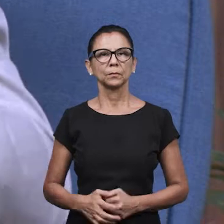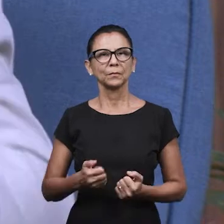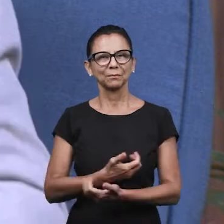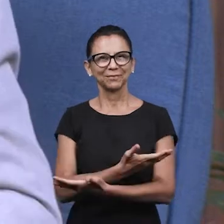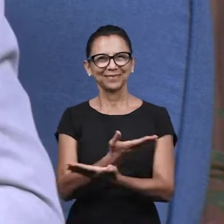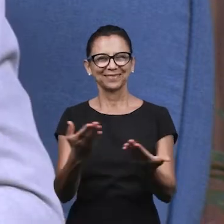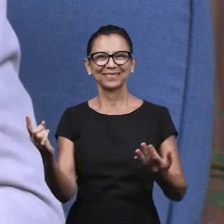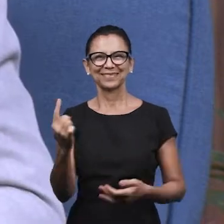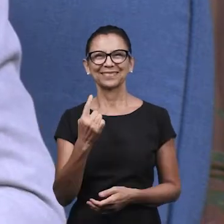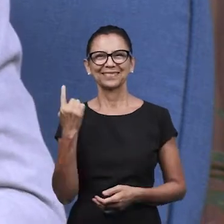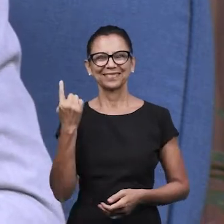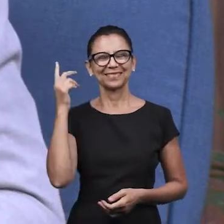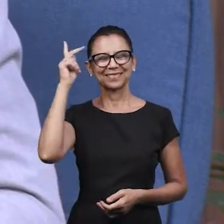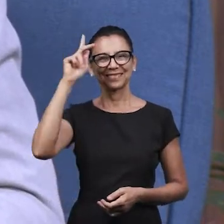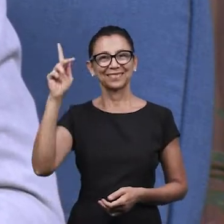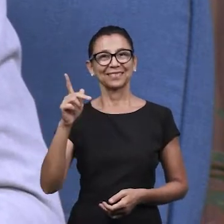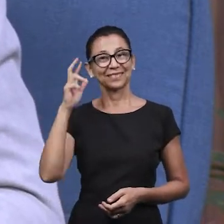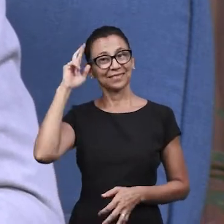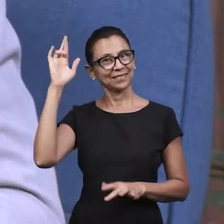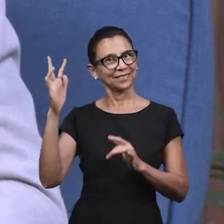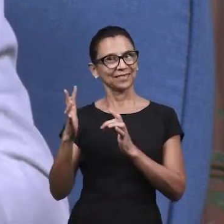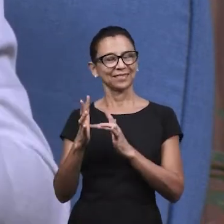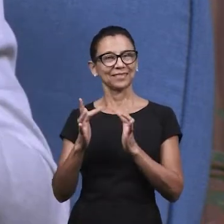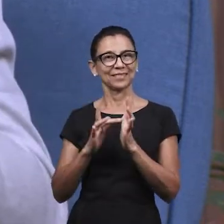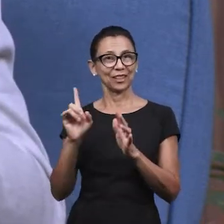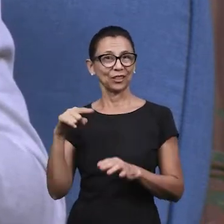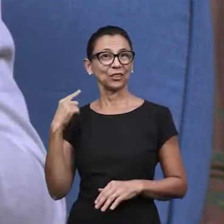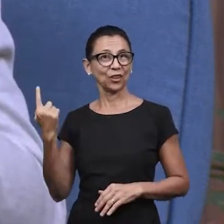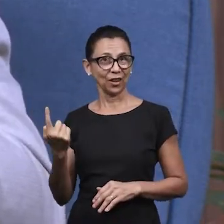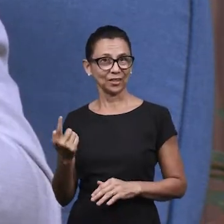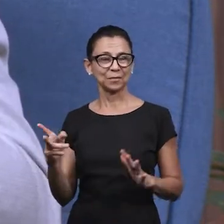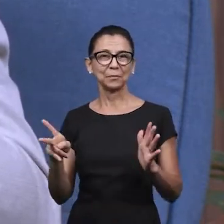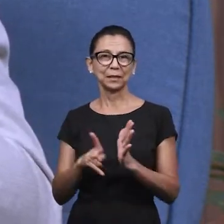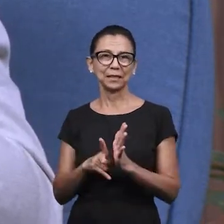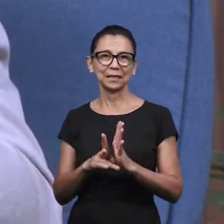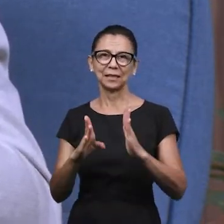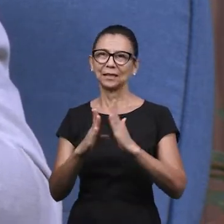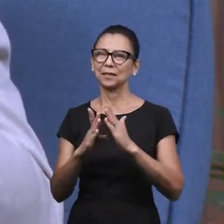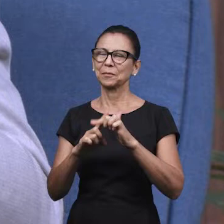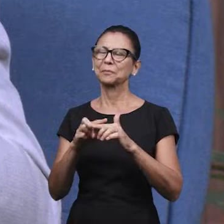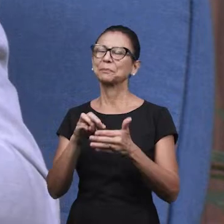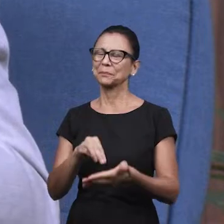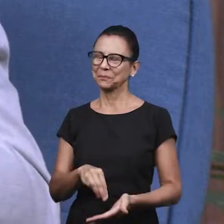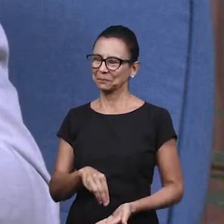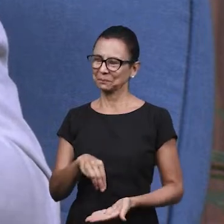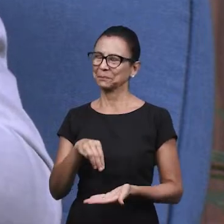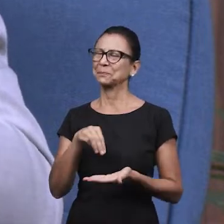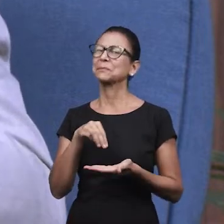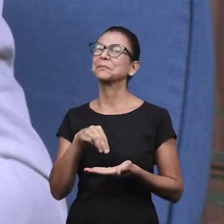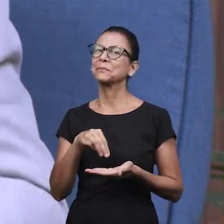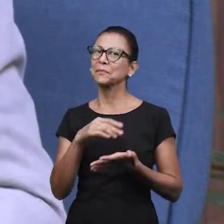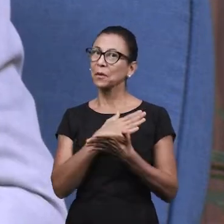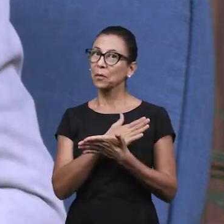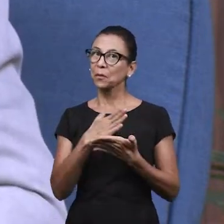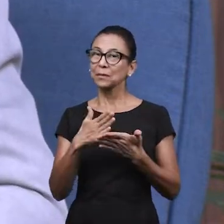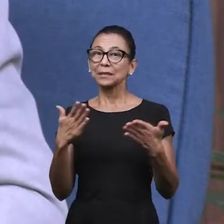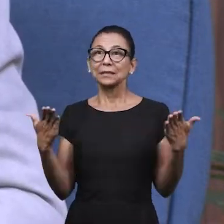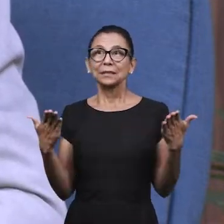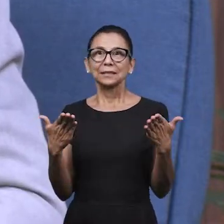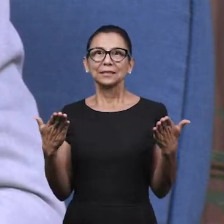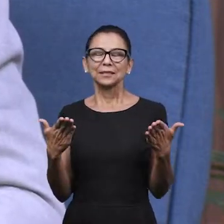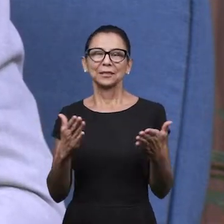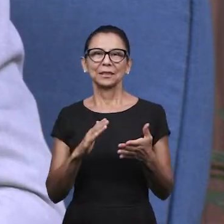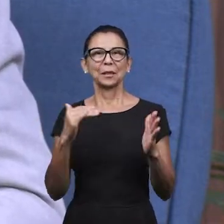Je salue à tous dans la paix du Seigneur Jésus. Nous sommes l'Église chrétienne Maranatha. Nous commençons